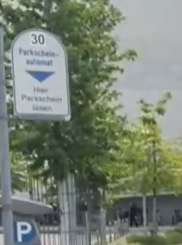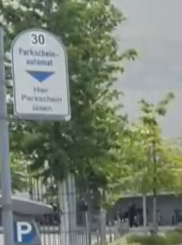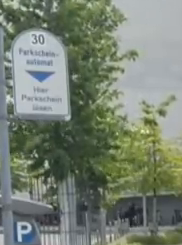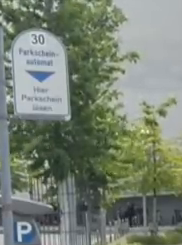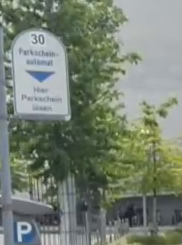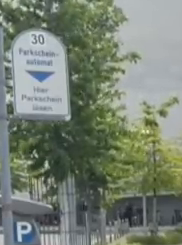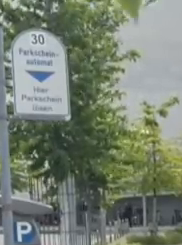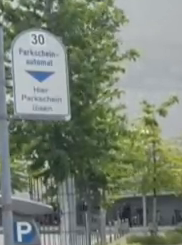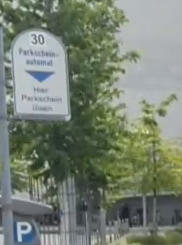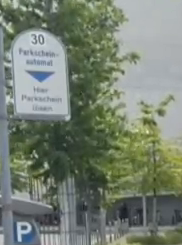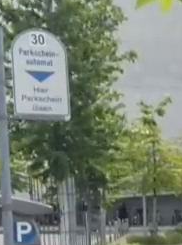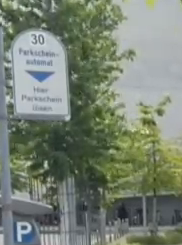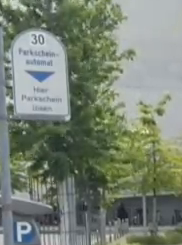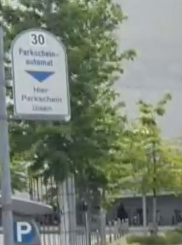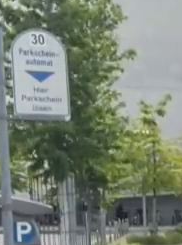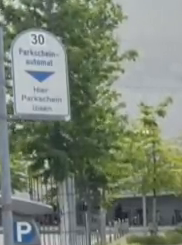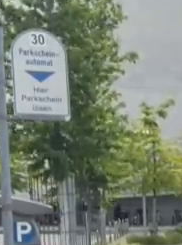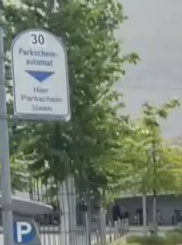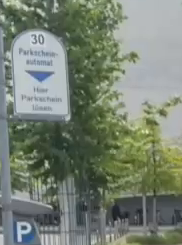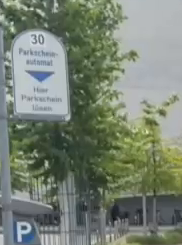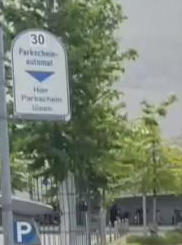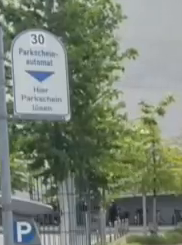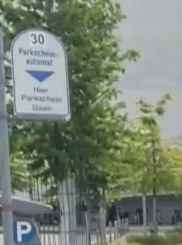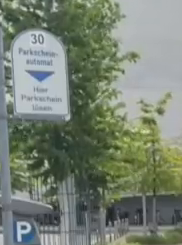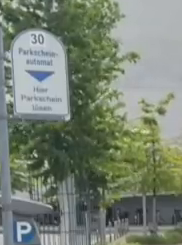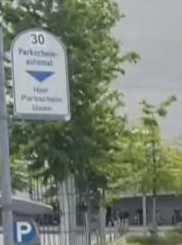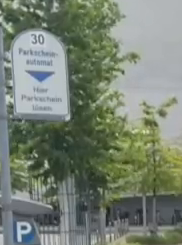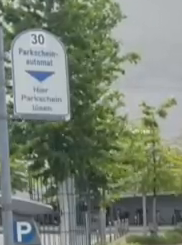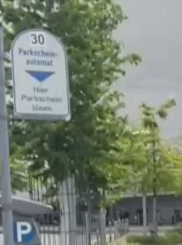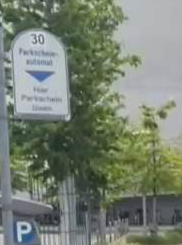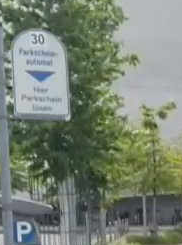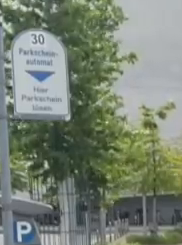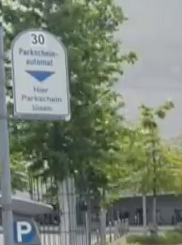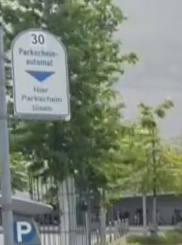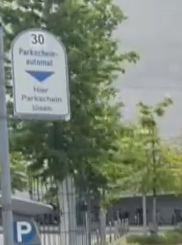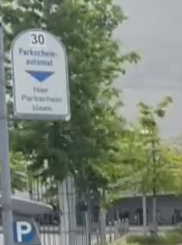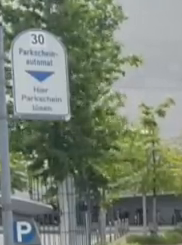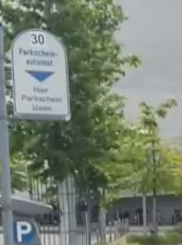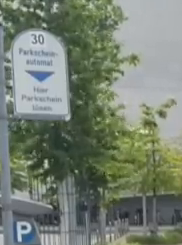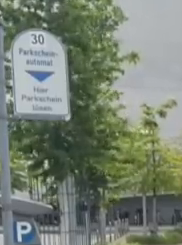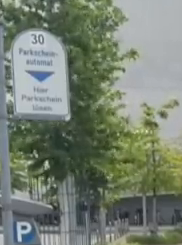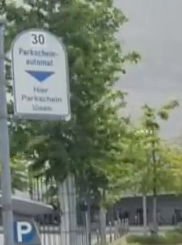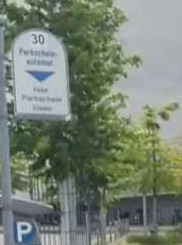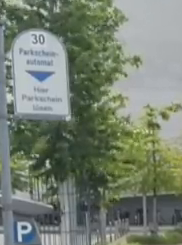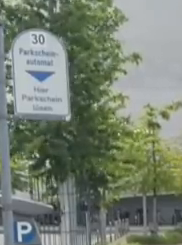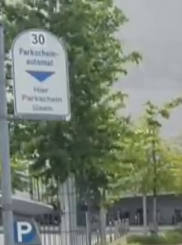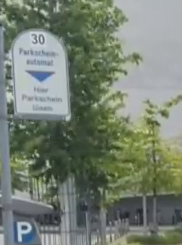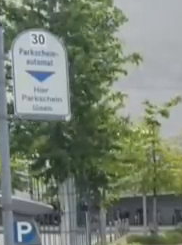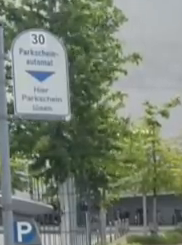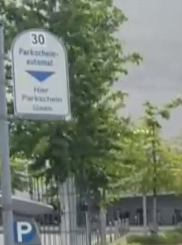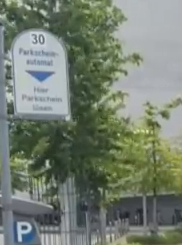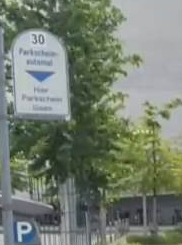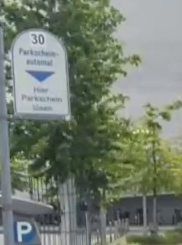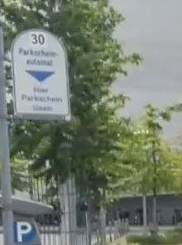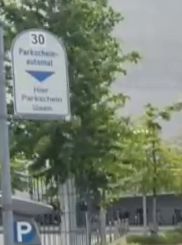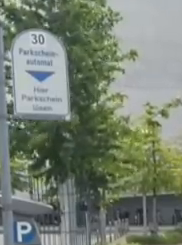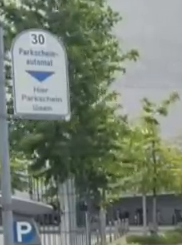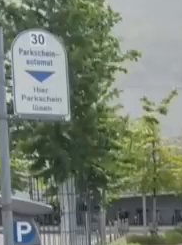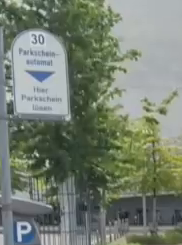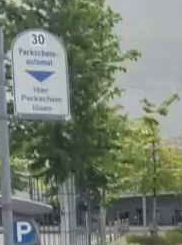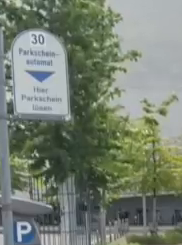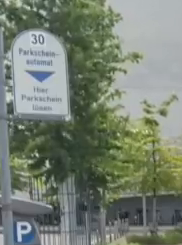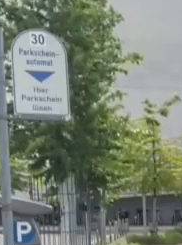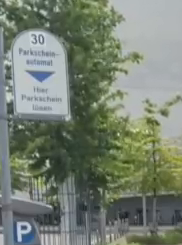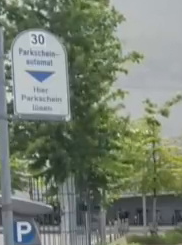Geimpfte und Genesene fallen unter diese Regelung. Warum darf er hier diese Sonderwurst haben? Er hat